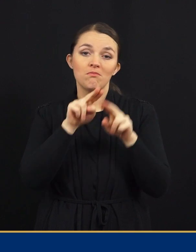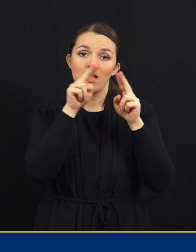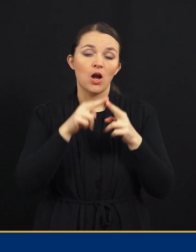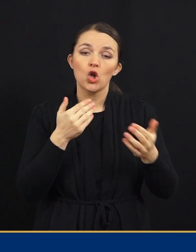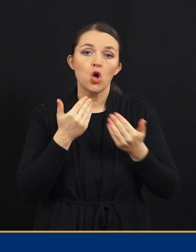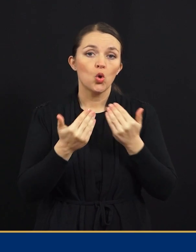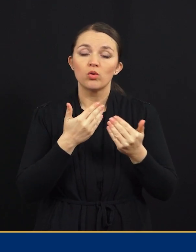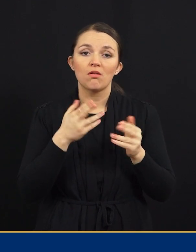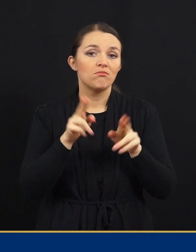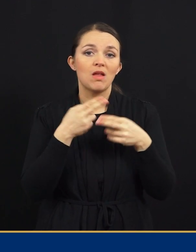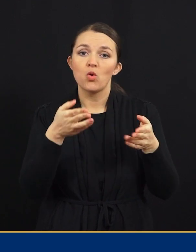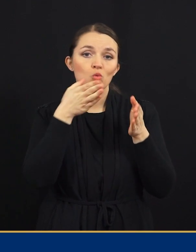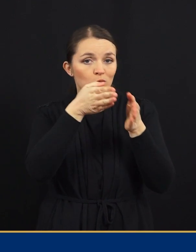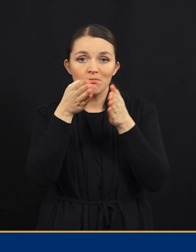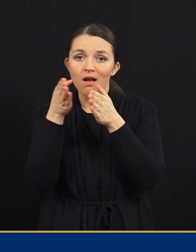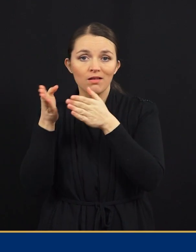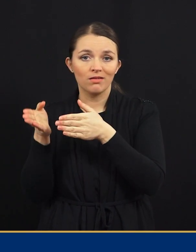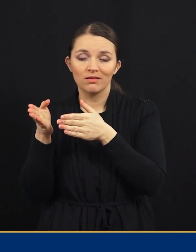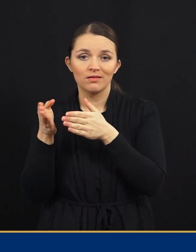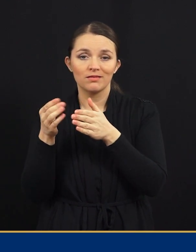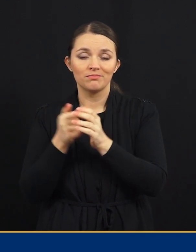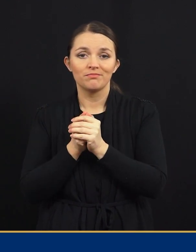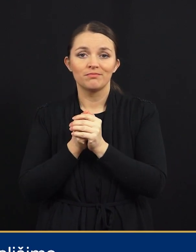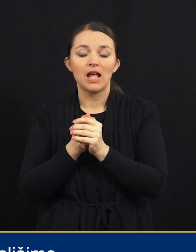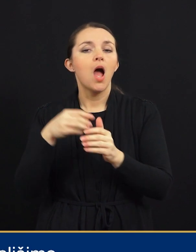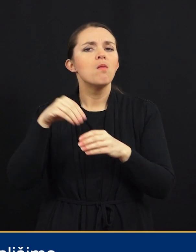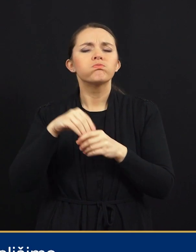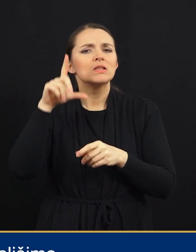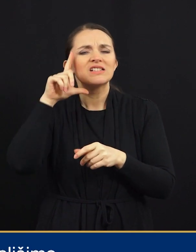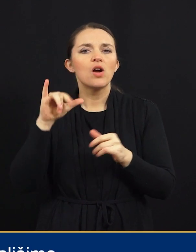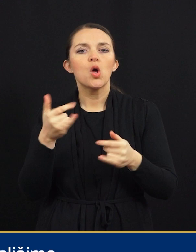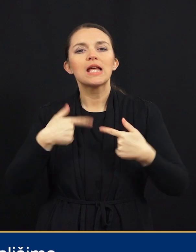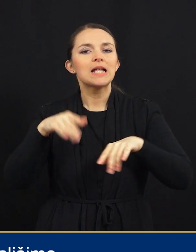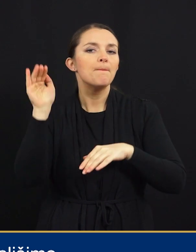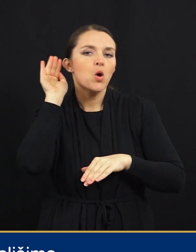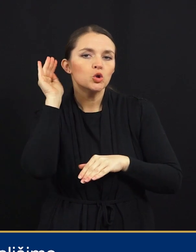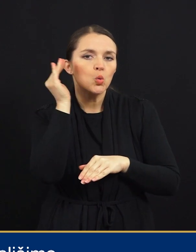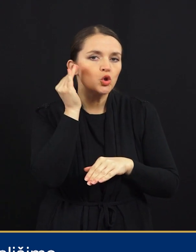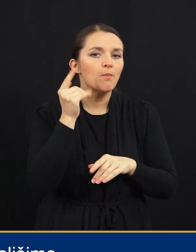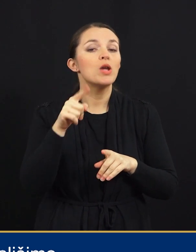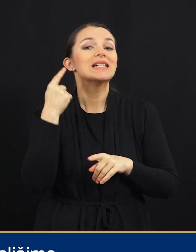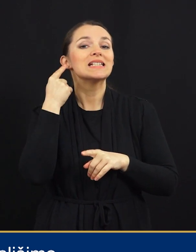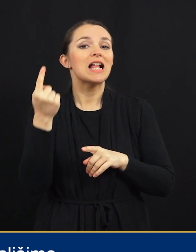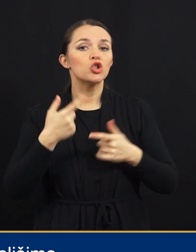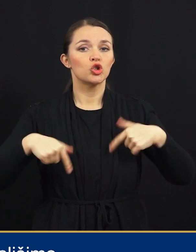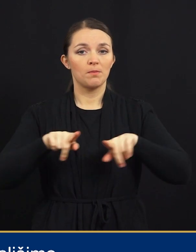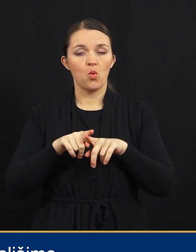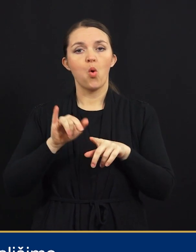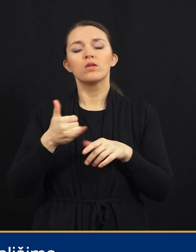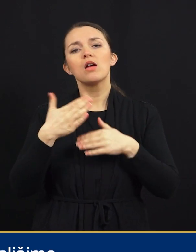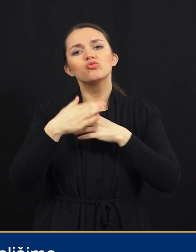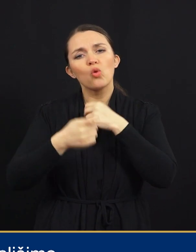mednarodne odnose težko usmerjati. Bistveno je, da se poslušamo in slišimo,